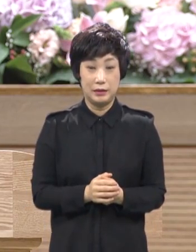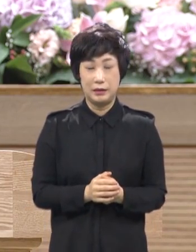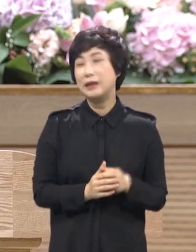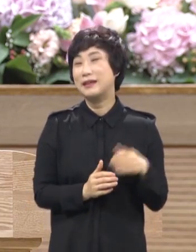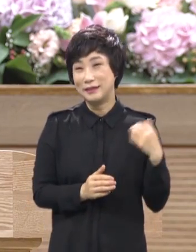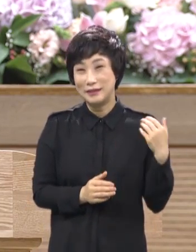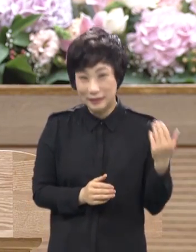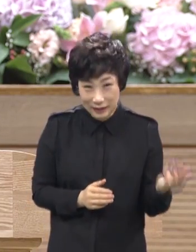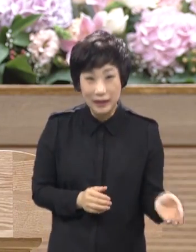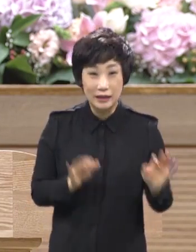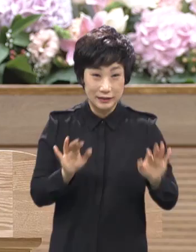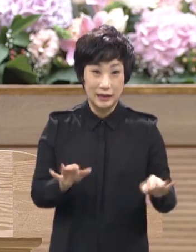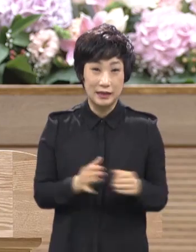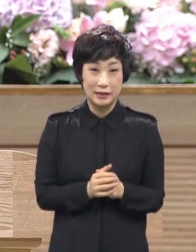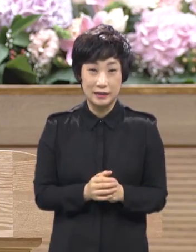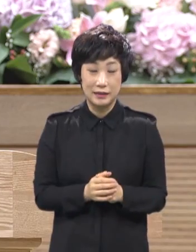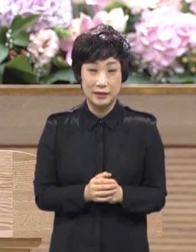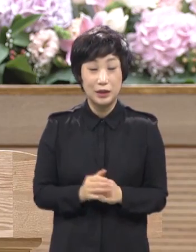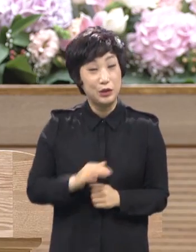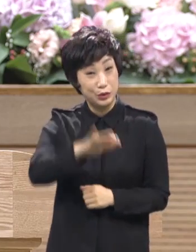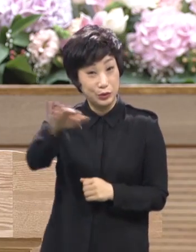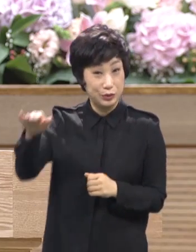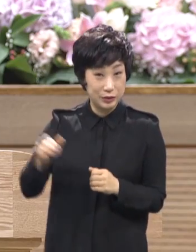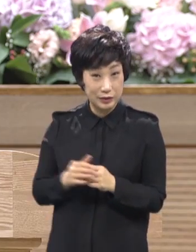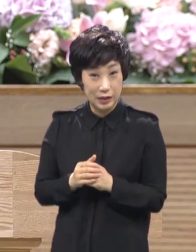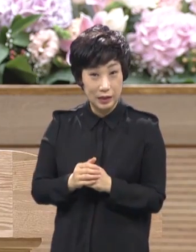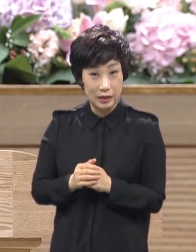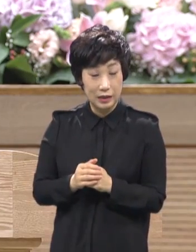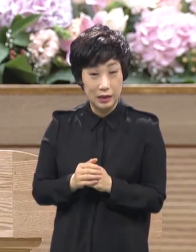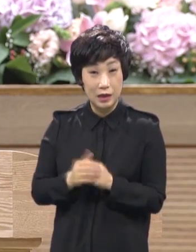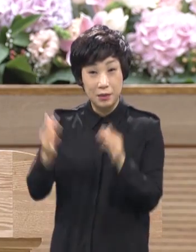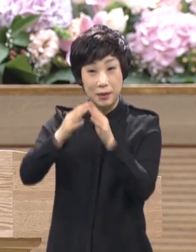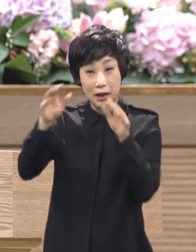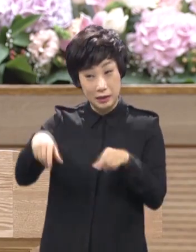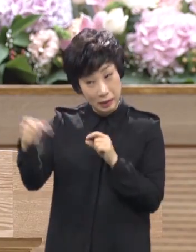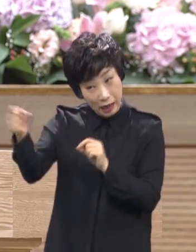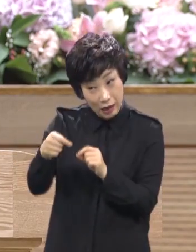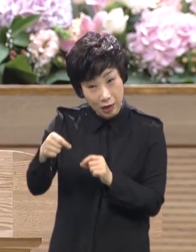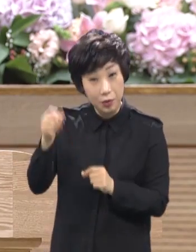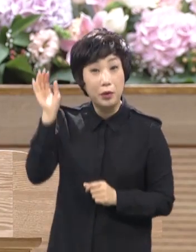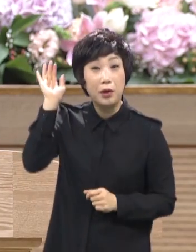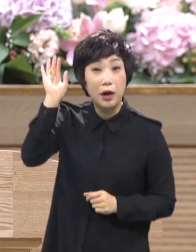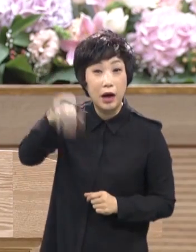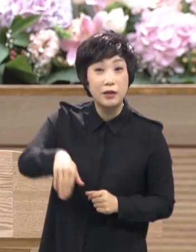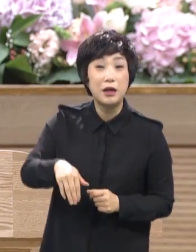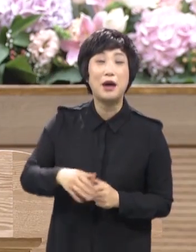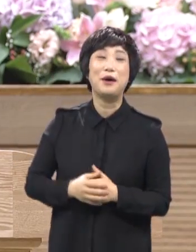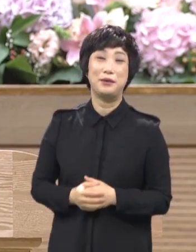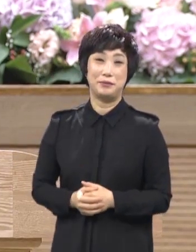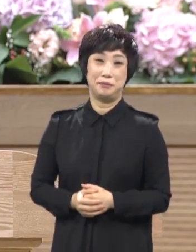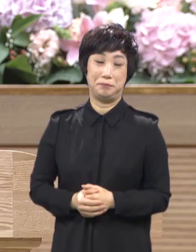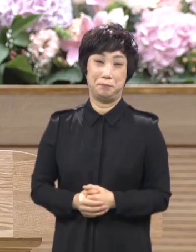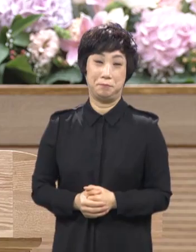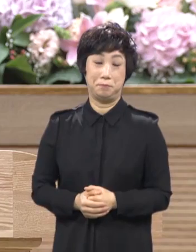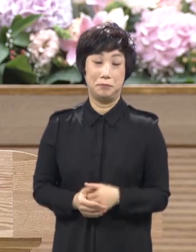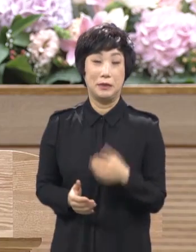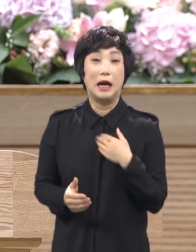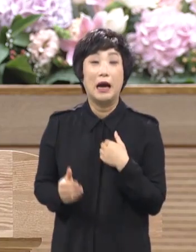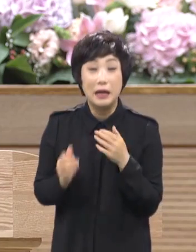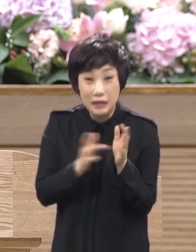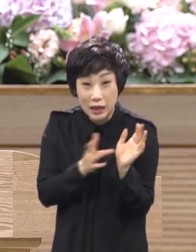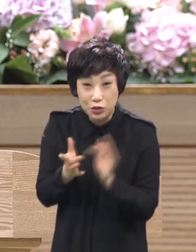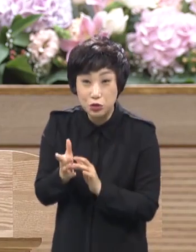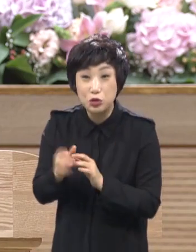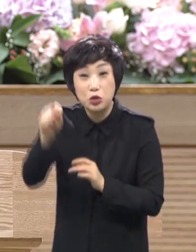개의치 말고 우리가 다른 가까운 마을들로 가자. 나는